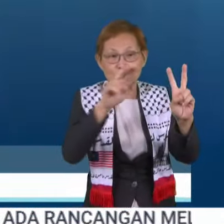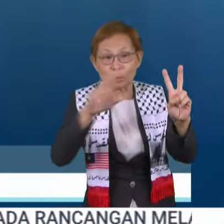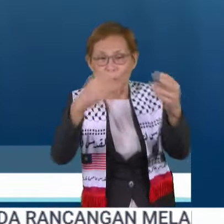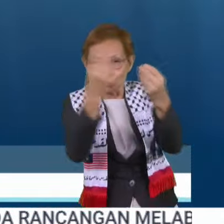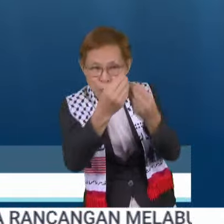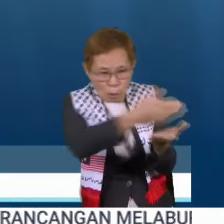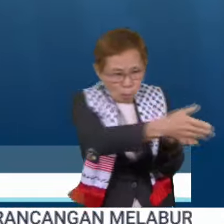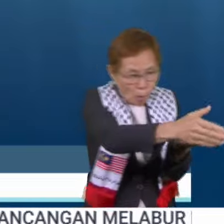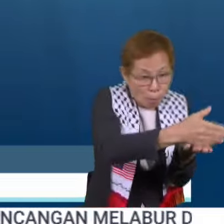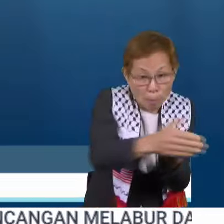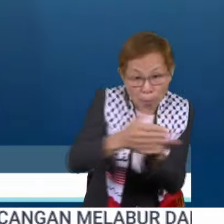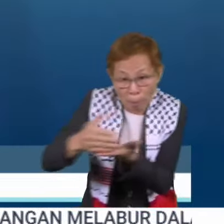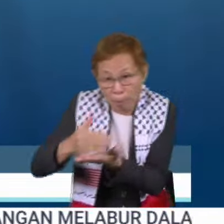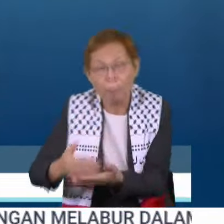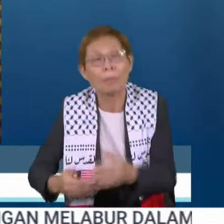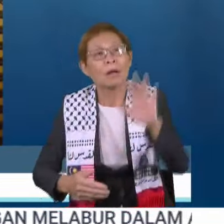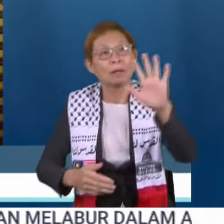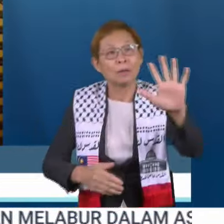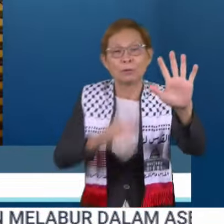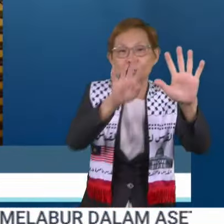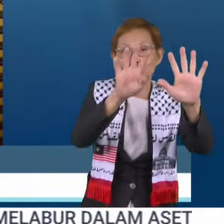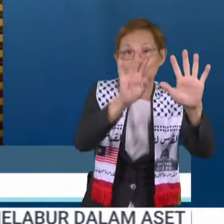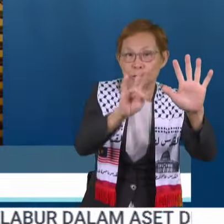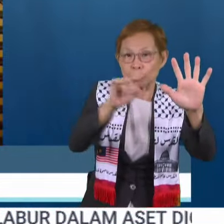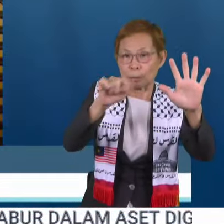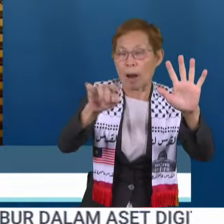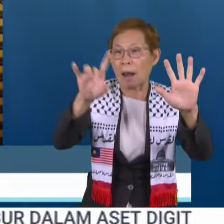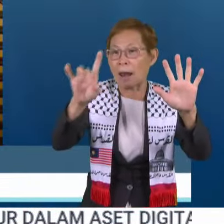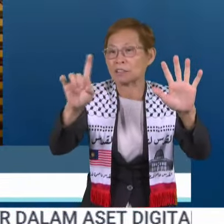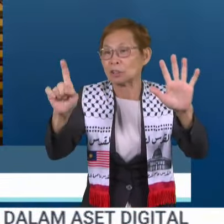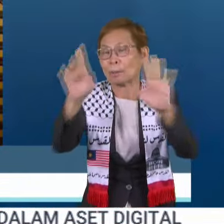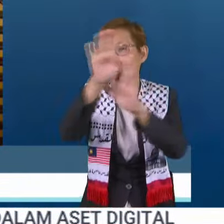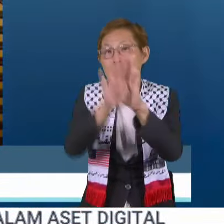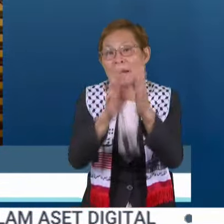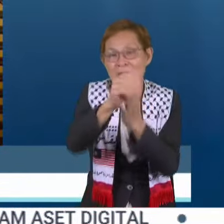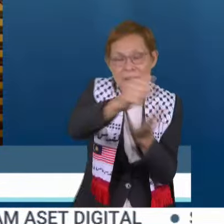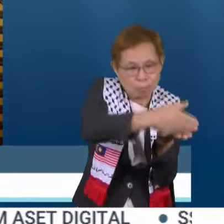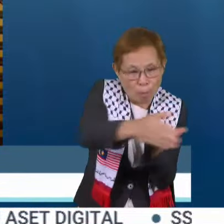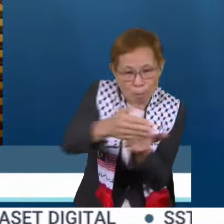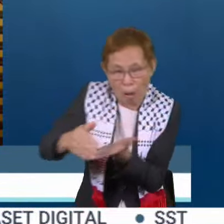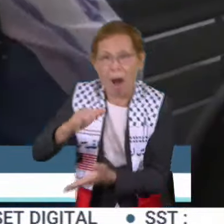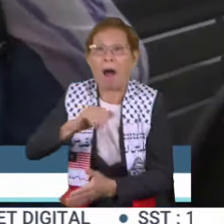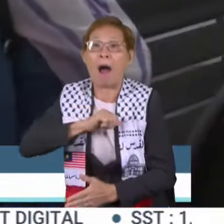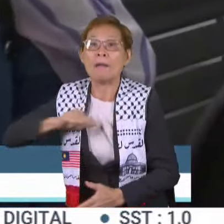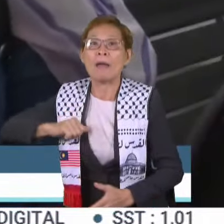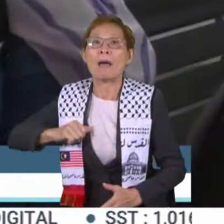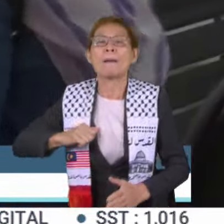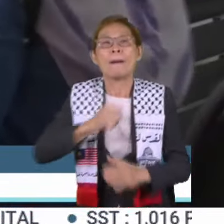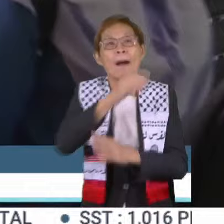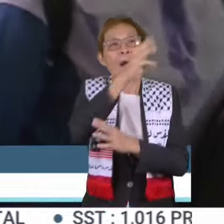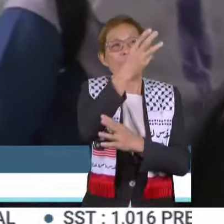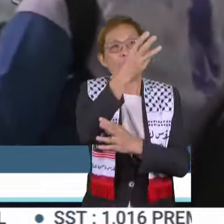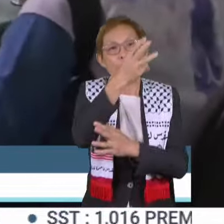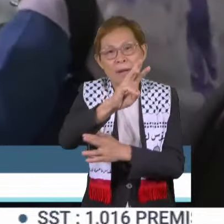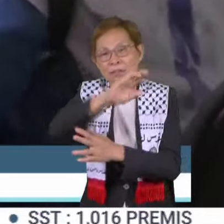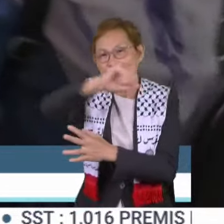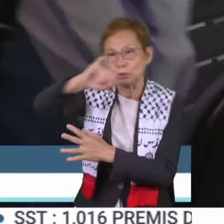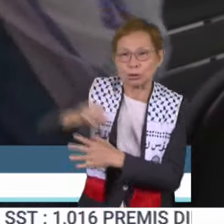agihan pendapatan itu adalah sebanyak r57.81 bilion yang memanfaatkan 16 juta